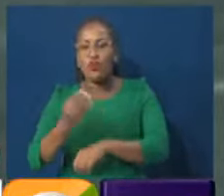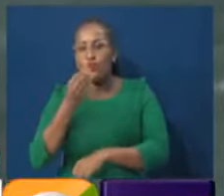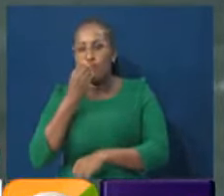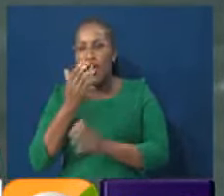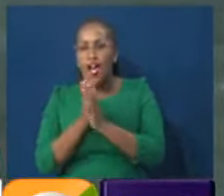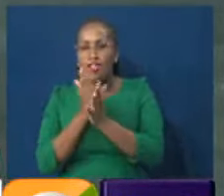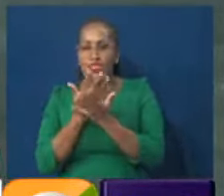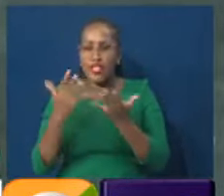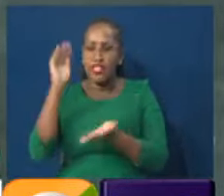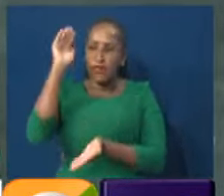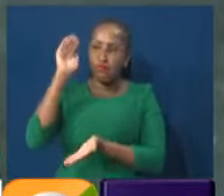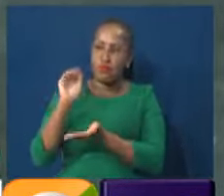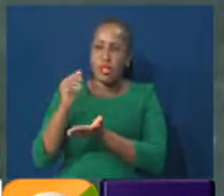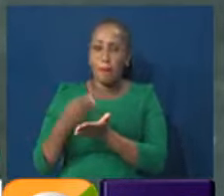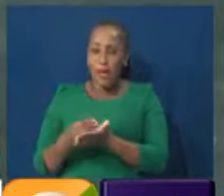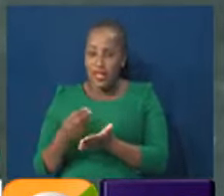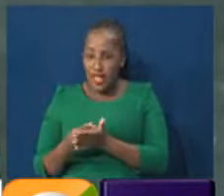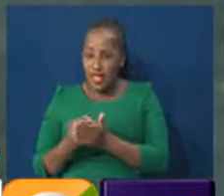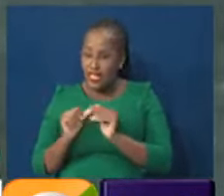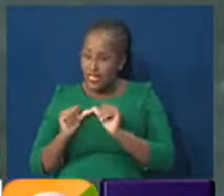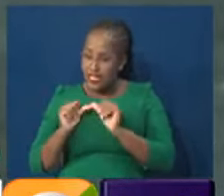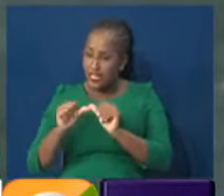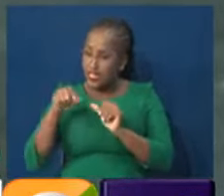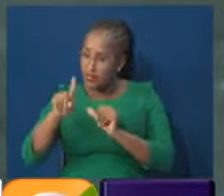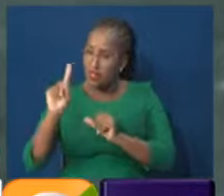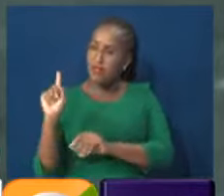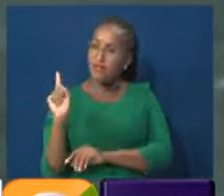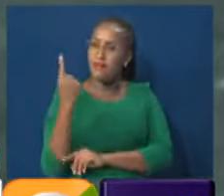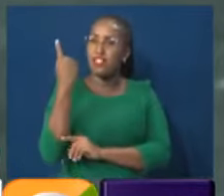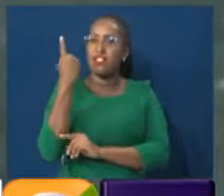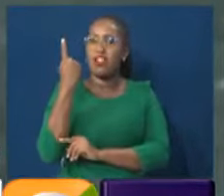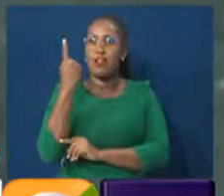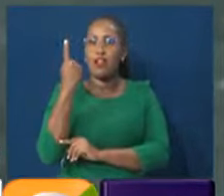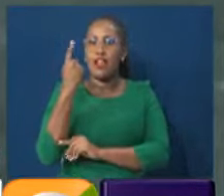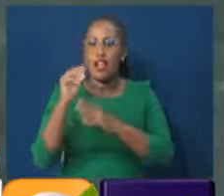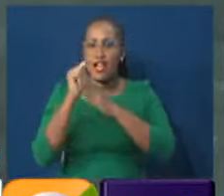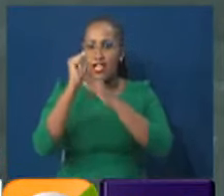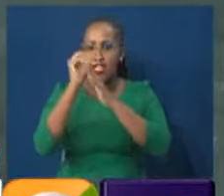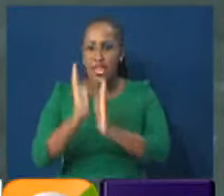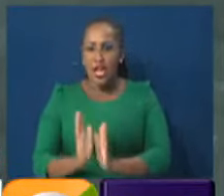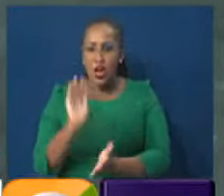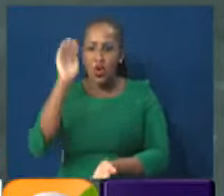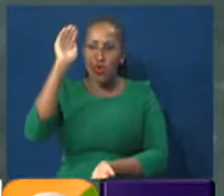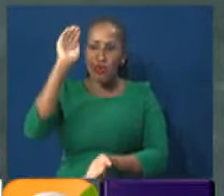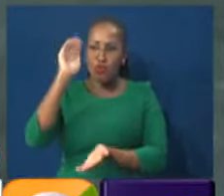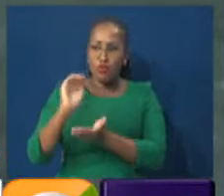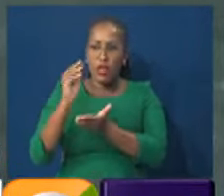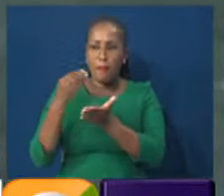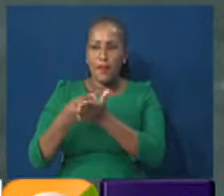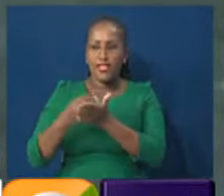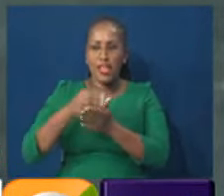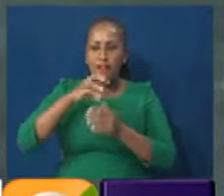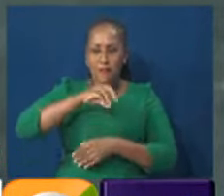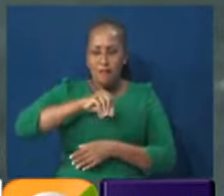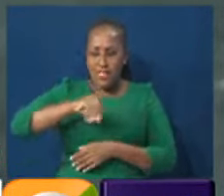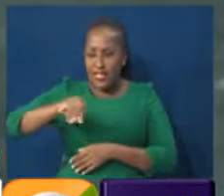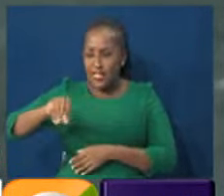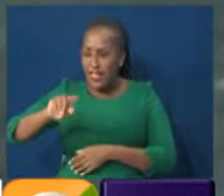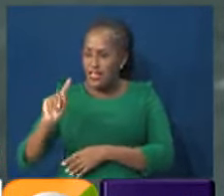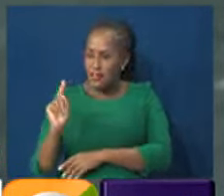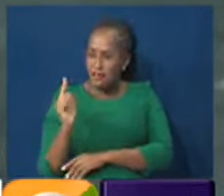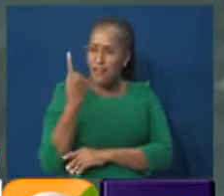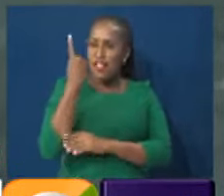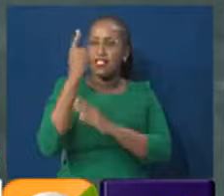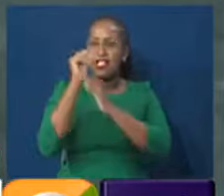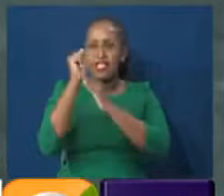zitashuka. Yeye ndio kiongozi wa kwanza ama president wa kwanza kushukisha mambo ya mbolea. Yeye ndio